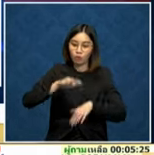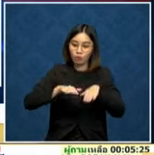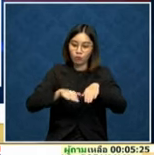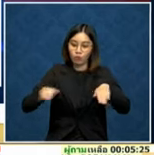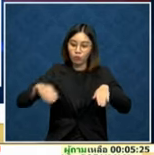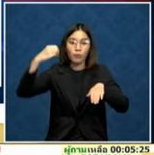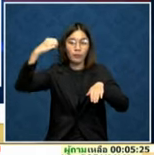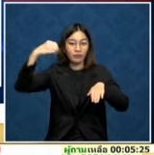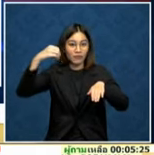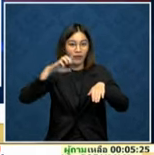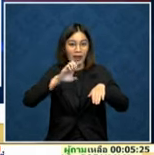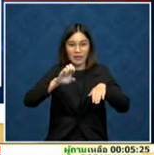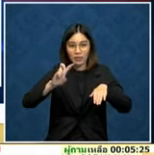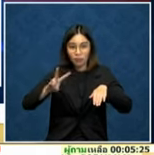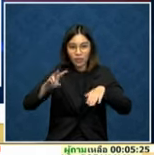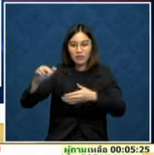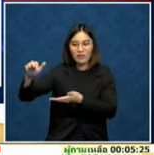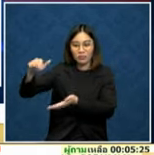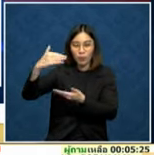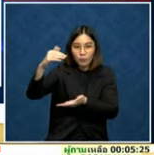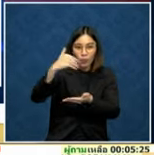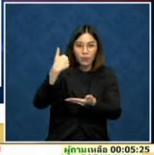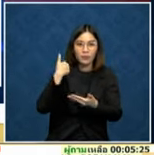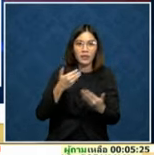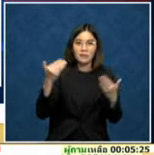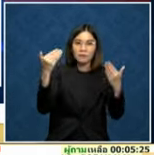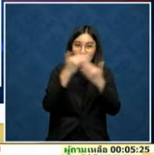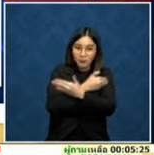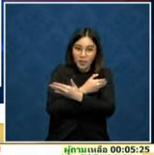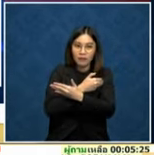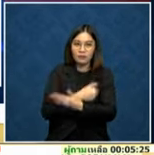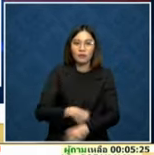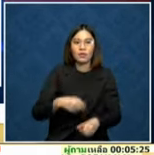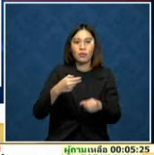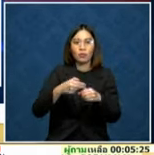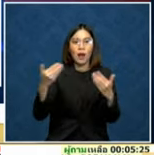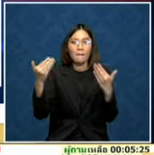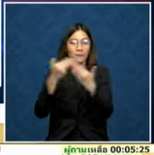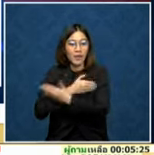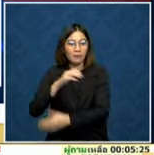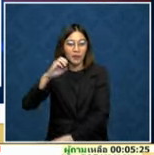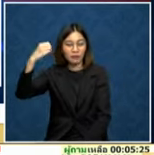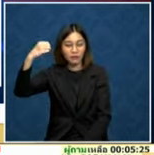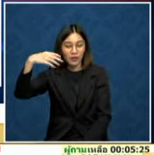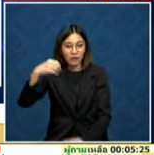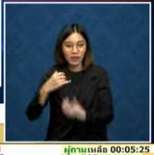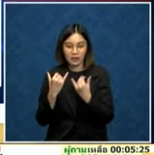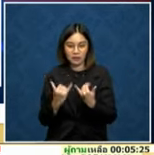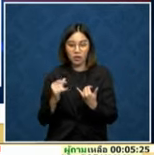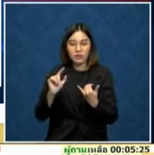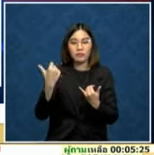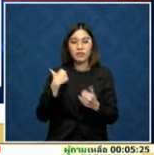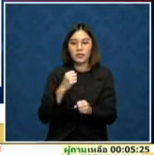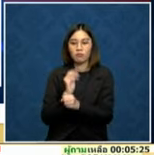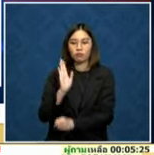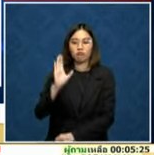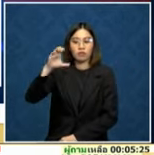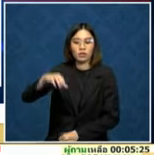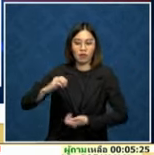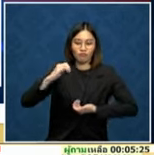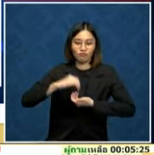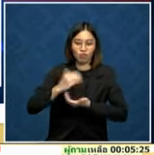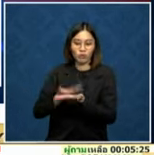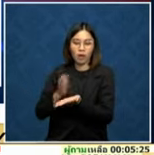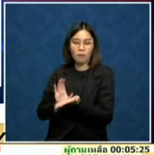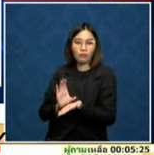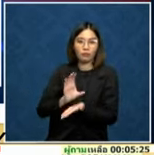มาให้มีการเปลี่ยผ่านจาก ICE ไปเป EVซึปจจุบันนี้ก็มีบิษัทเข้ามาลงทุน